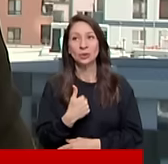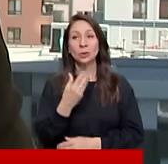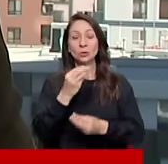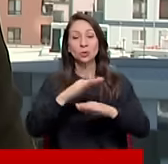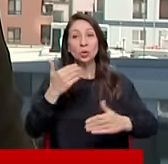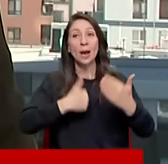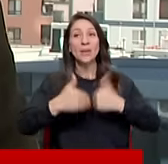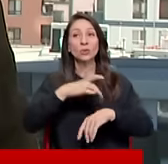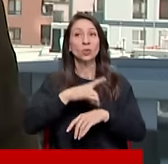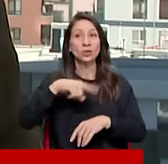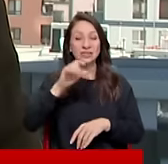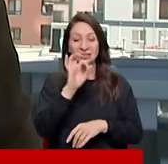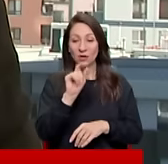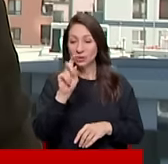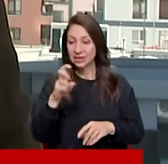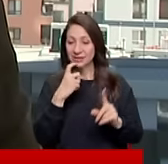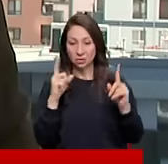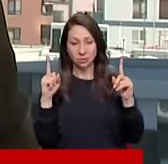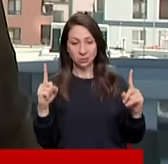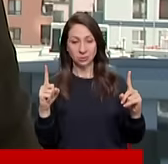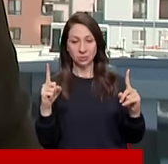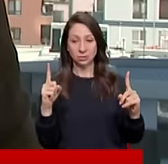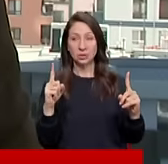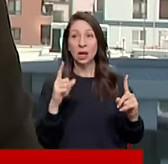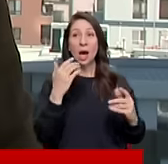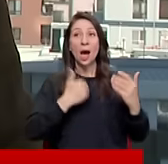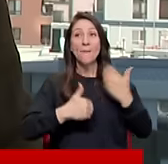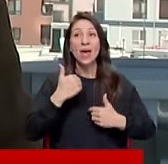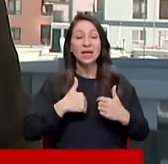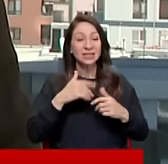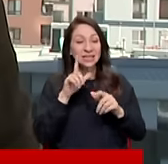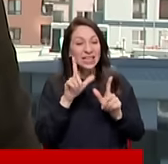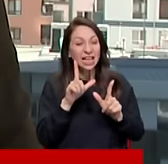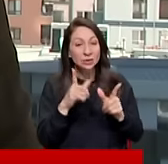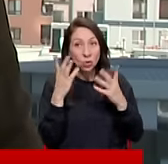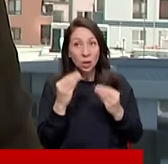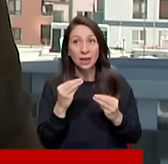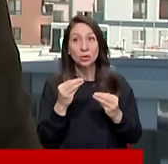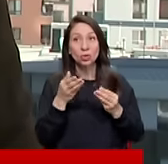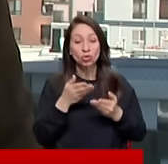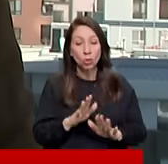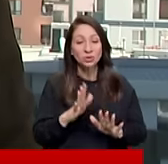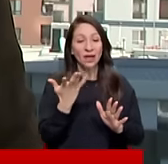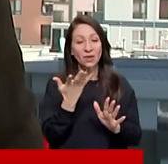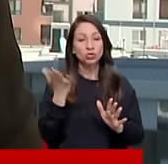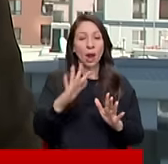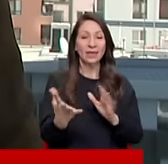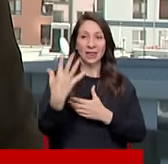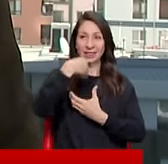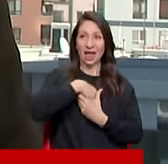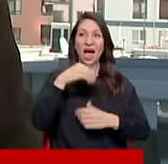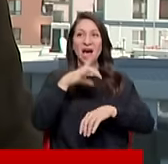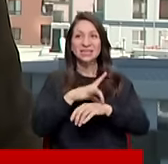Çocuk cerrahları 0-18 yaş arasındaki çocukların cerrahi tedavi gerektiren doğumsal ve edinsel bütün